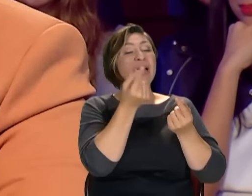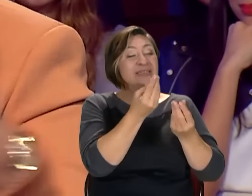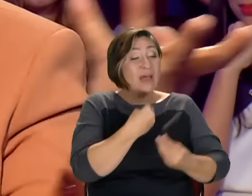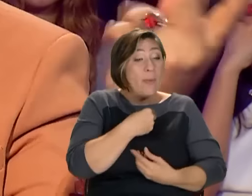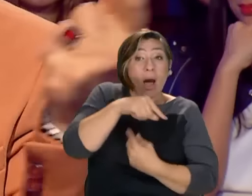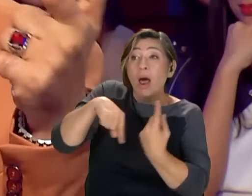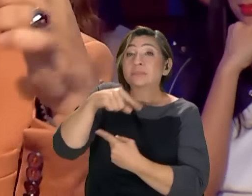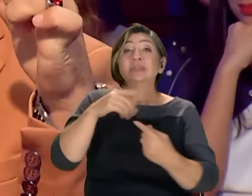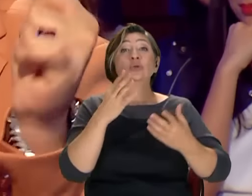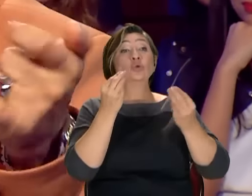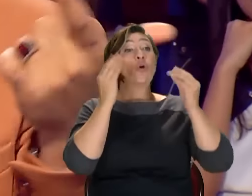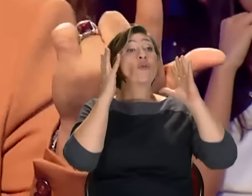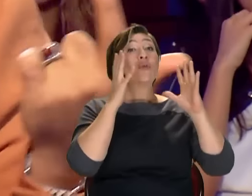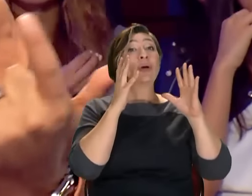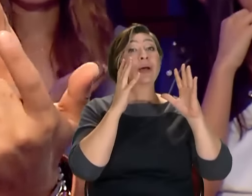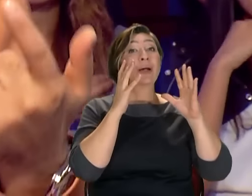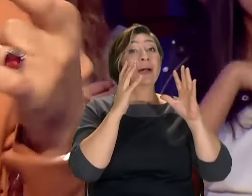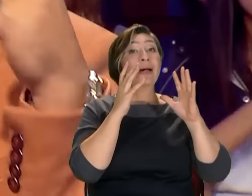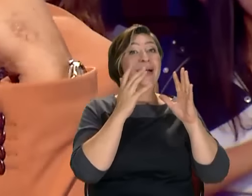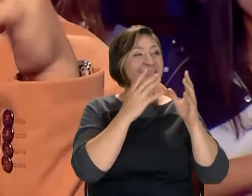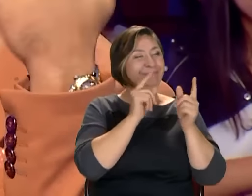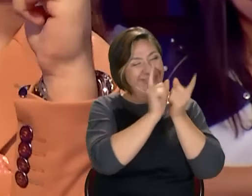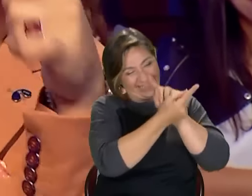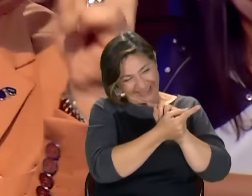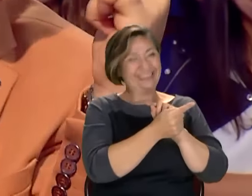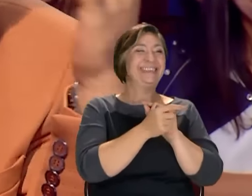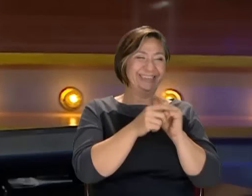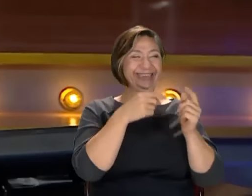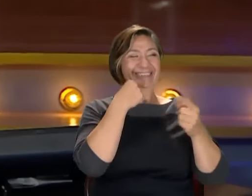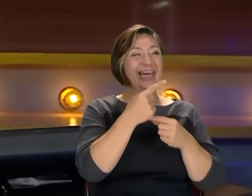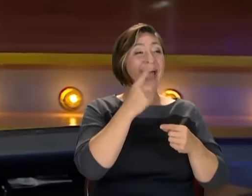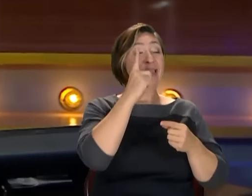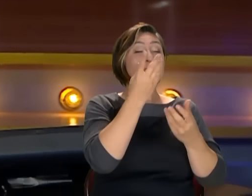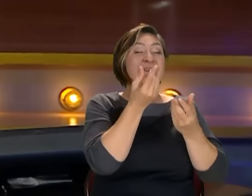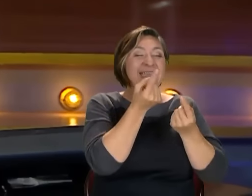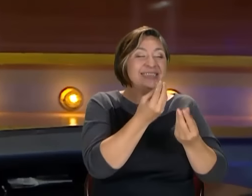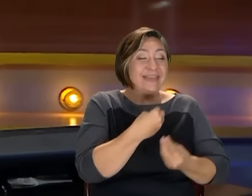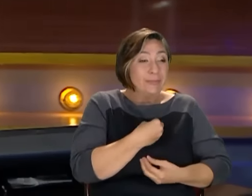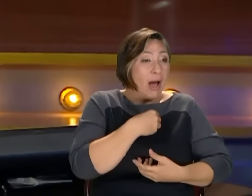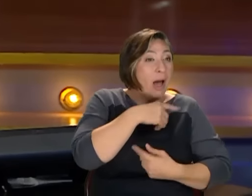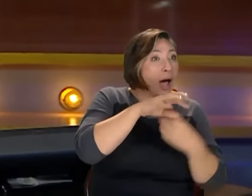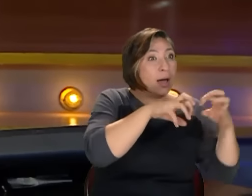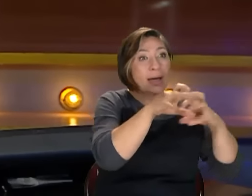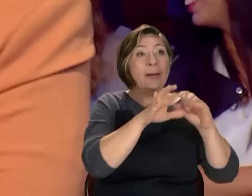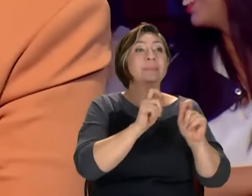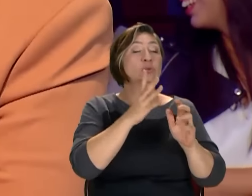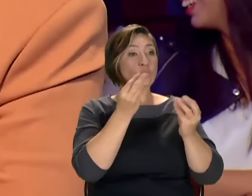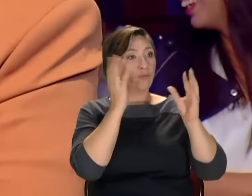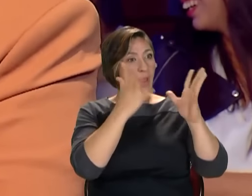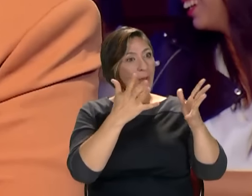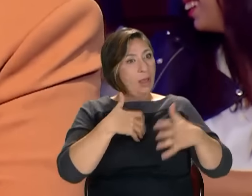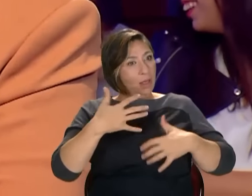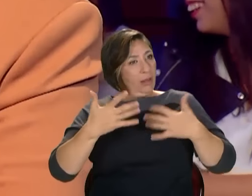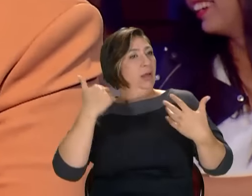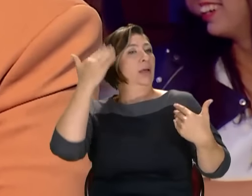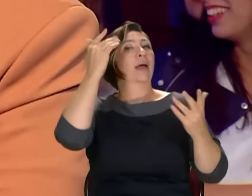verip aratmasın, az verip umdurmasın. Evet. Doğru. Heyecanım. Doğru. Biliyorum, nasıl?